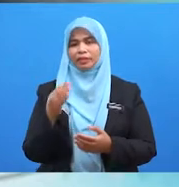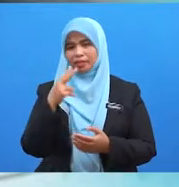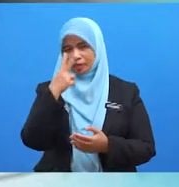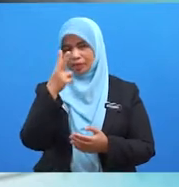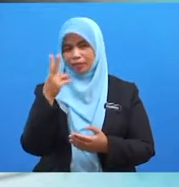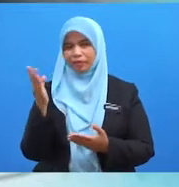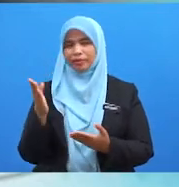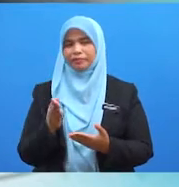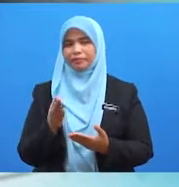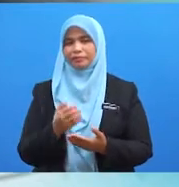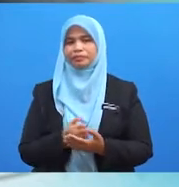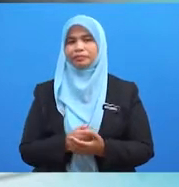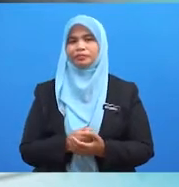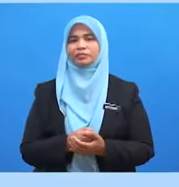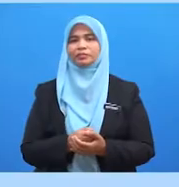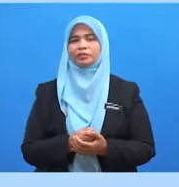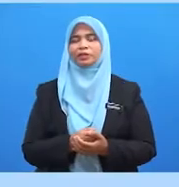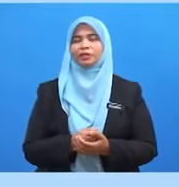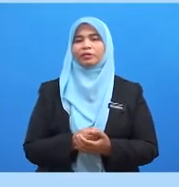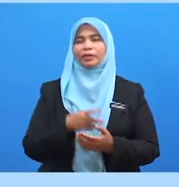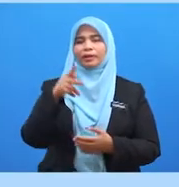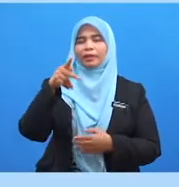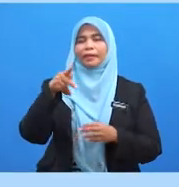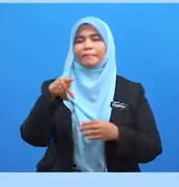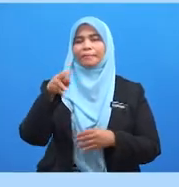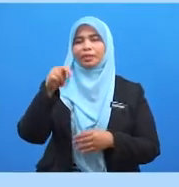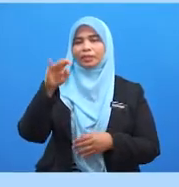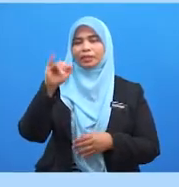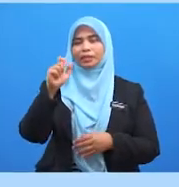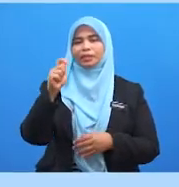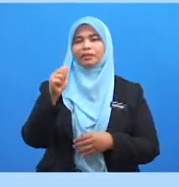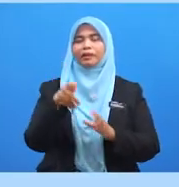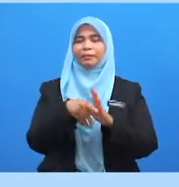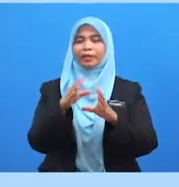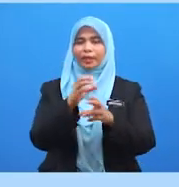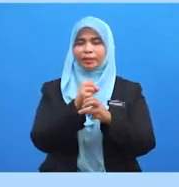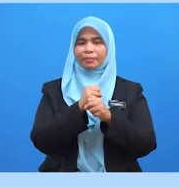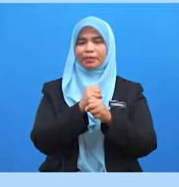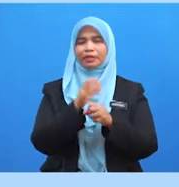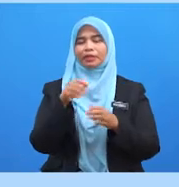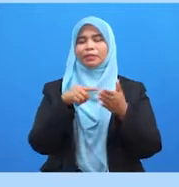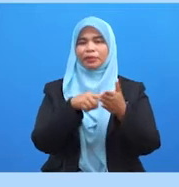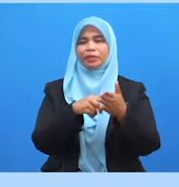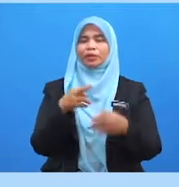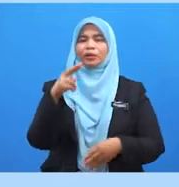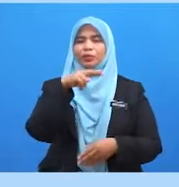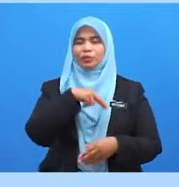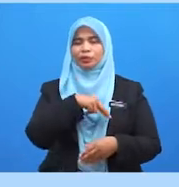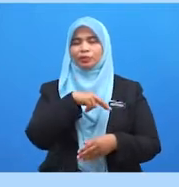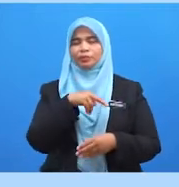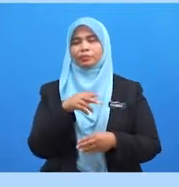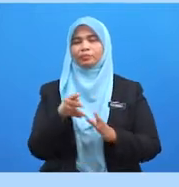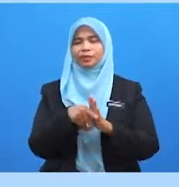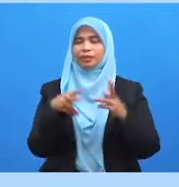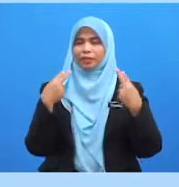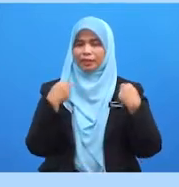pro forma yang pertama, iaitu penyata pendapatan pro forma yang akan menunjukkan untung perniagaan